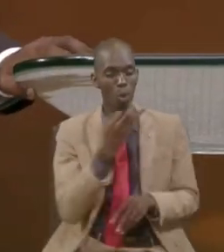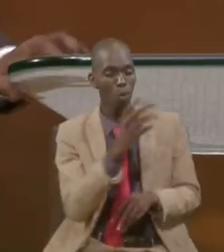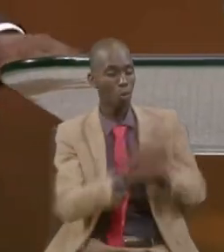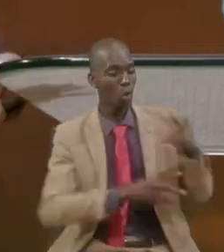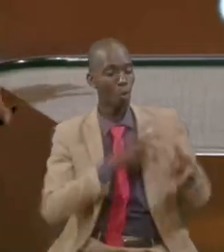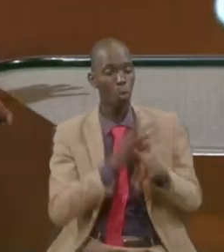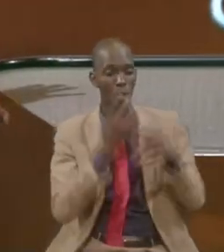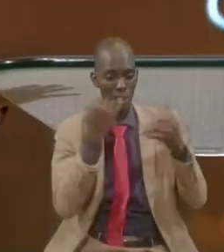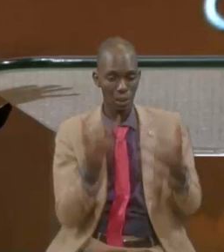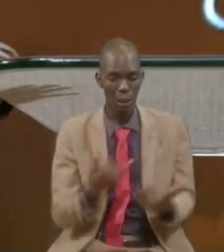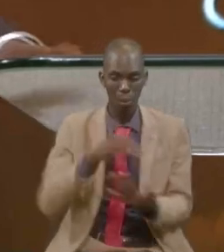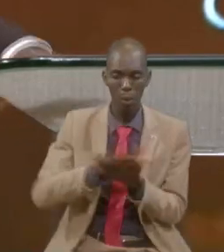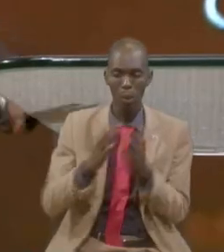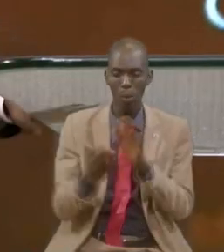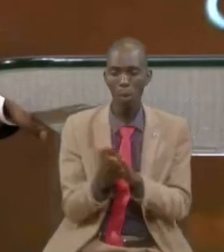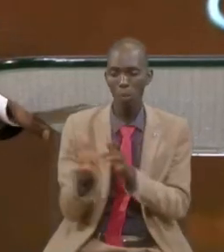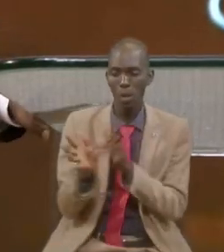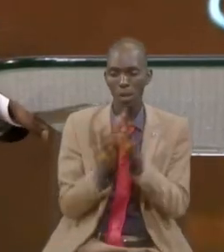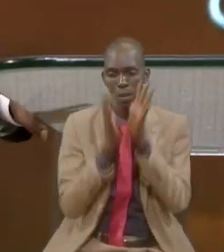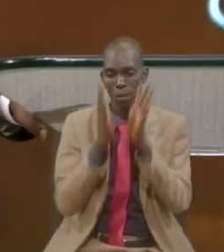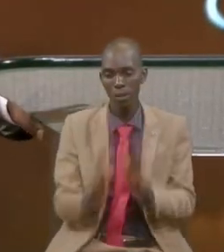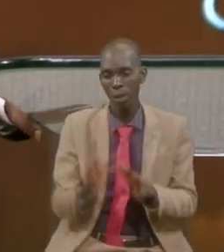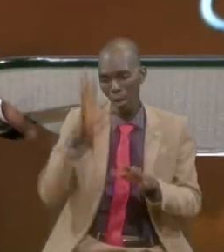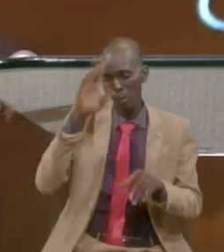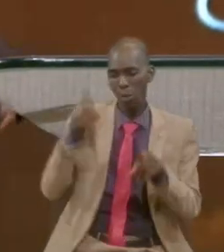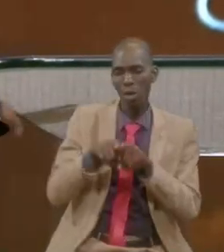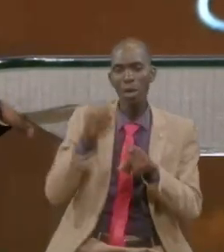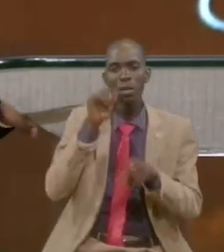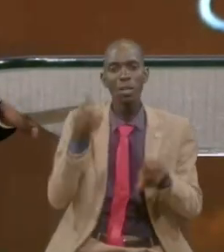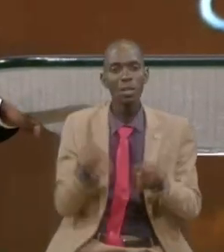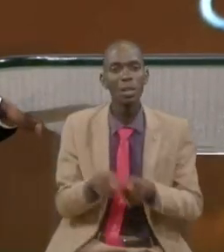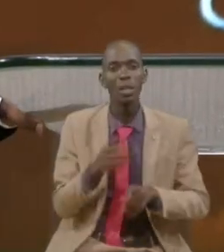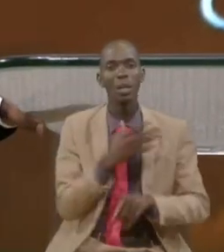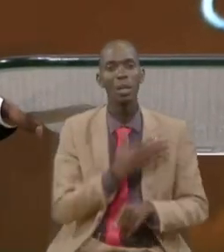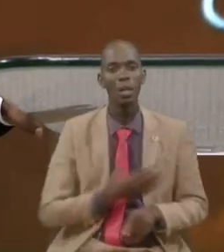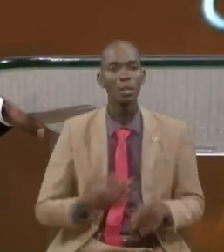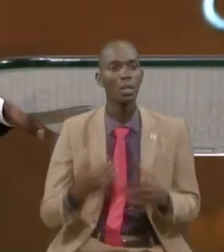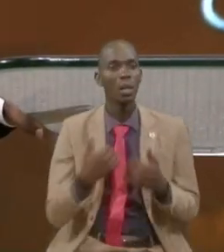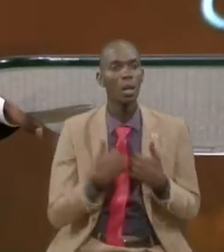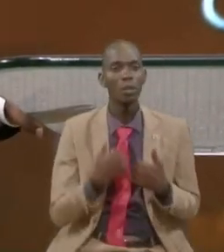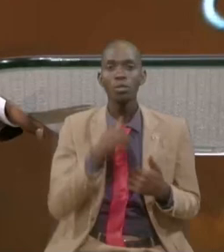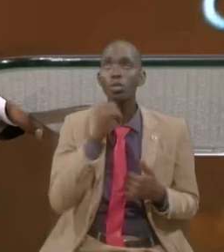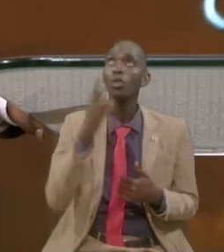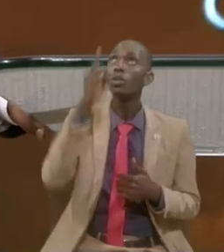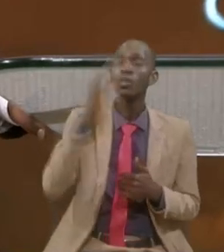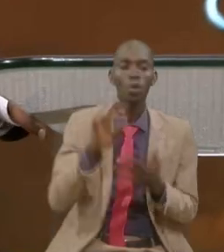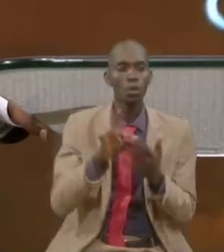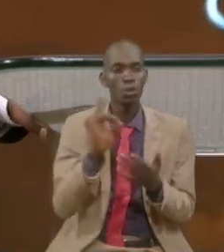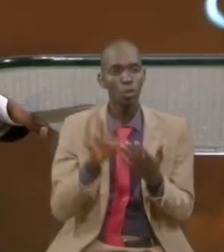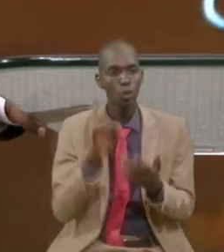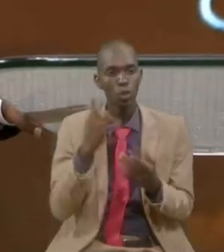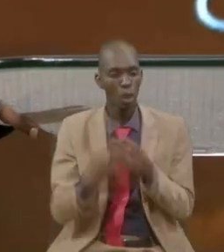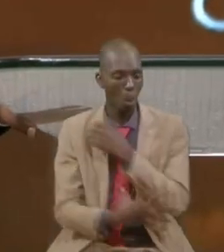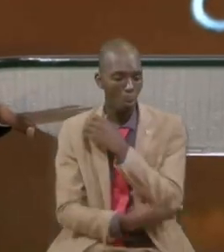monde qu'ils étaient et son frère. Dieu n'a-t-il pas choisi les pauvres aux yeux du